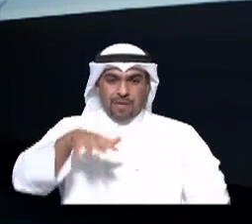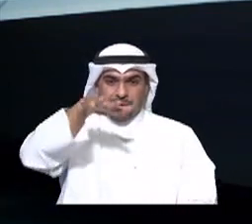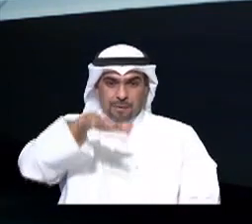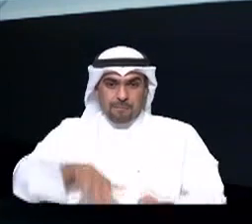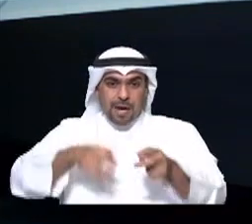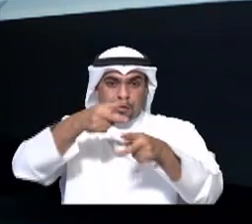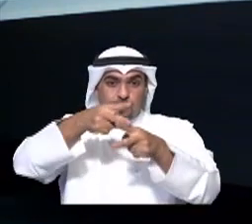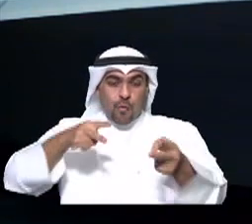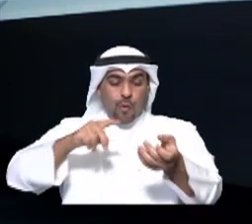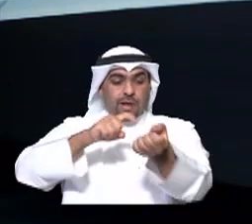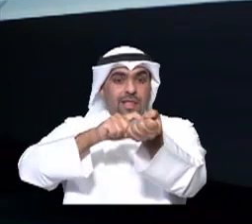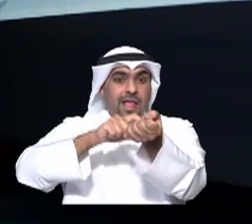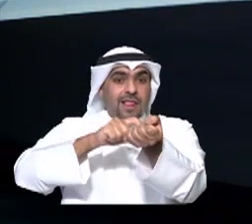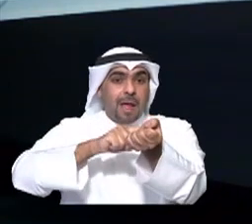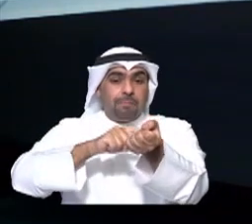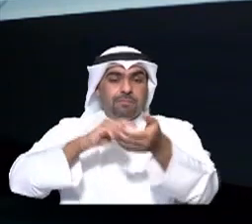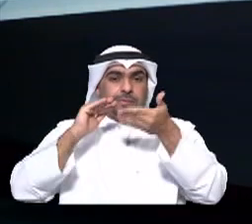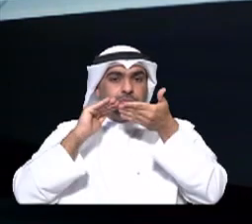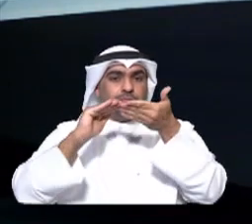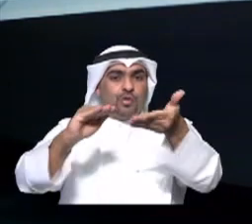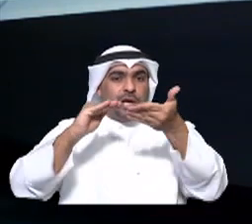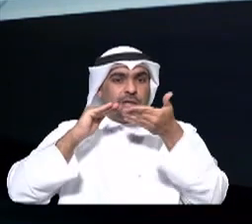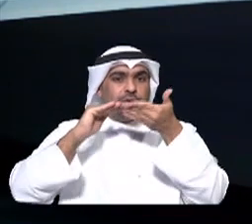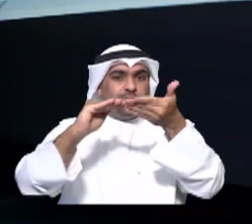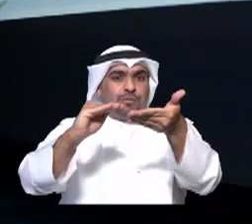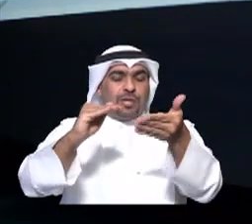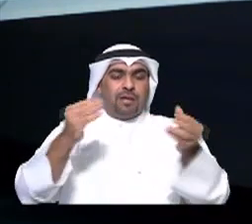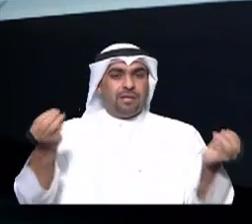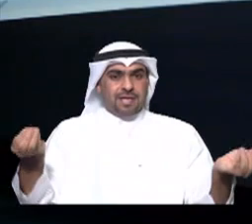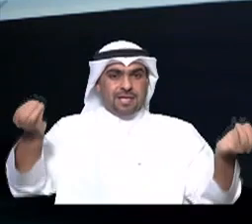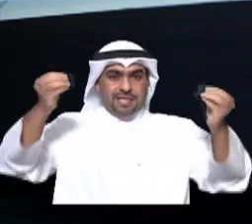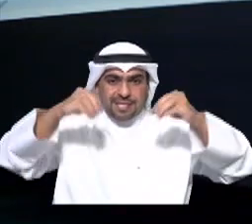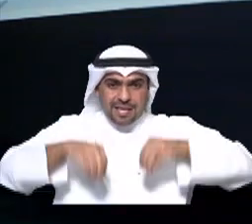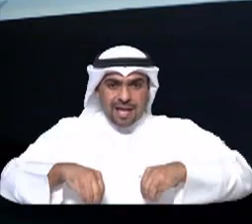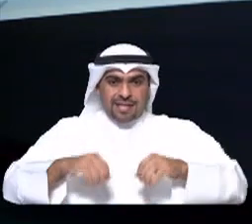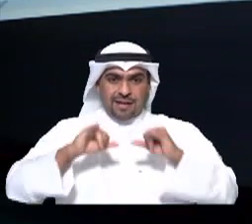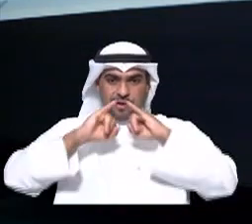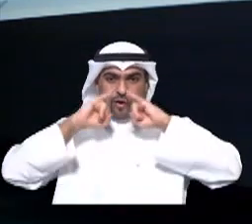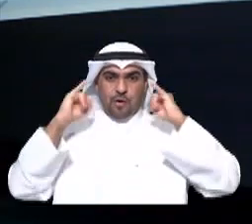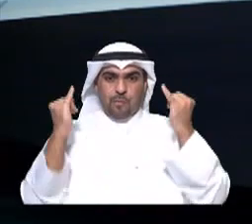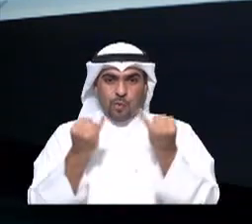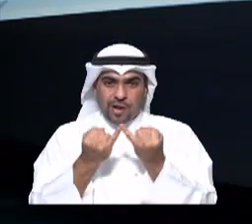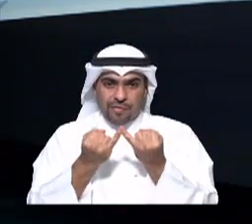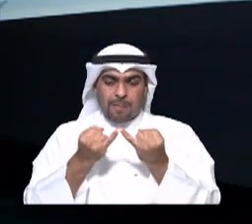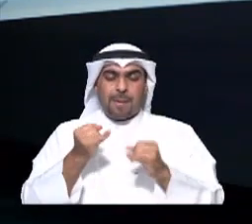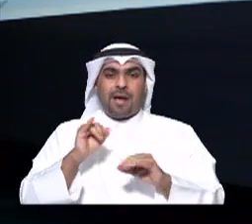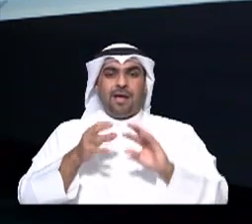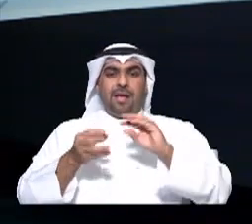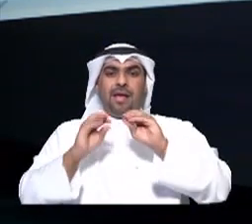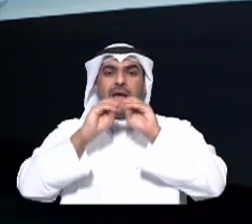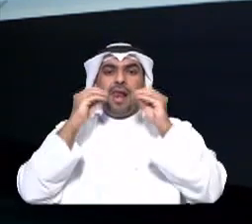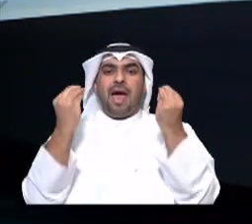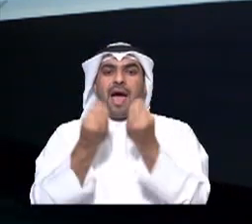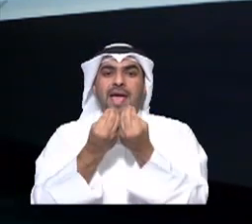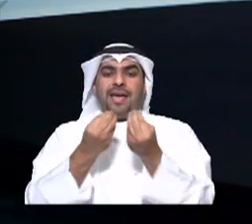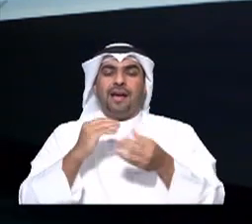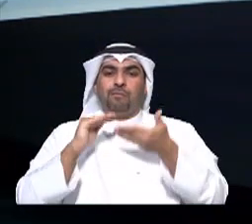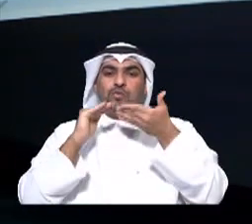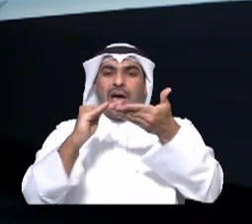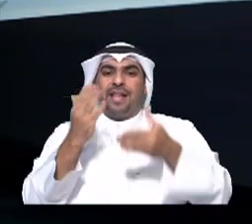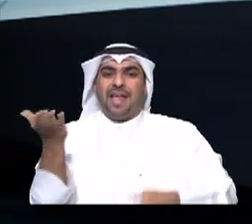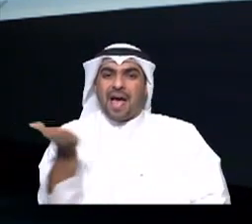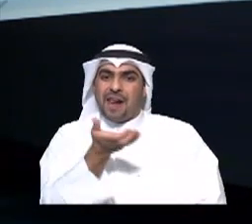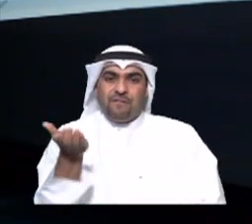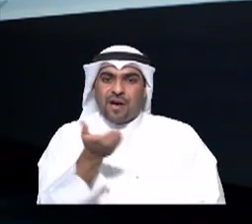الكويتي لم يقتصر على الجانب الرسمي، بل ساهمت المنظمات والهيئات الخيرية في دعم الفئات الضعيفة في كل